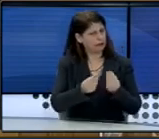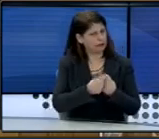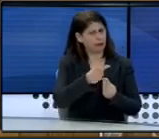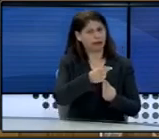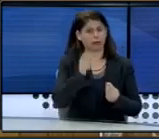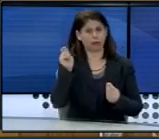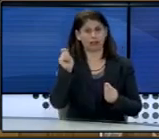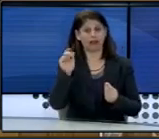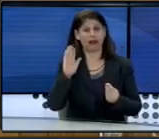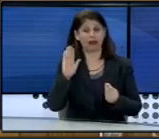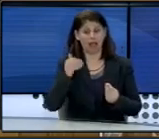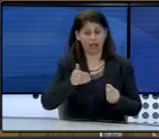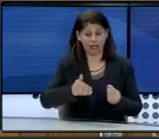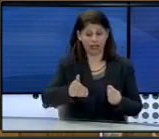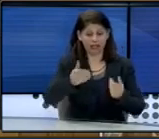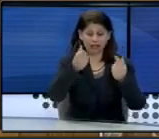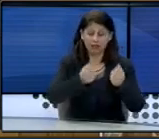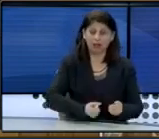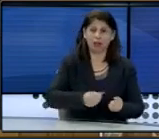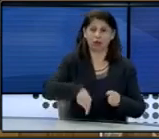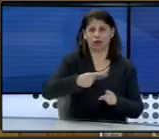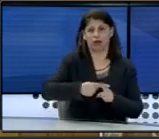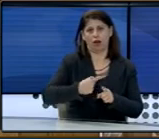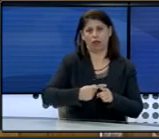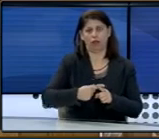πολιτικά, αλλά θα απέβαινε στο τέλος σε βάρος της Ελλάδας.